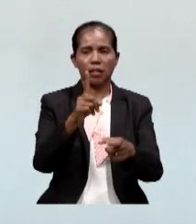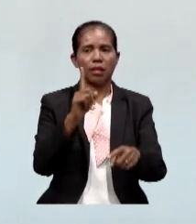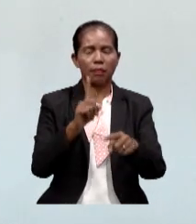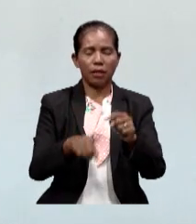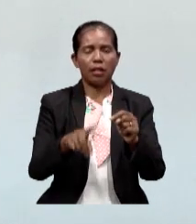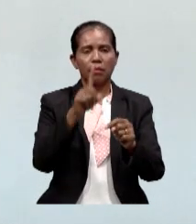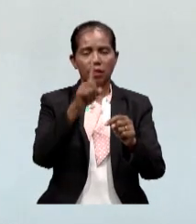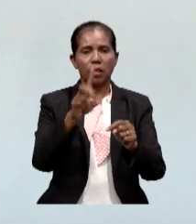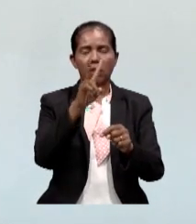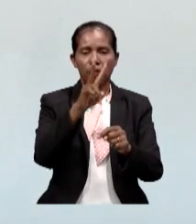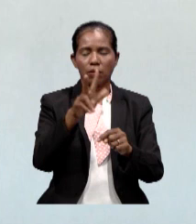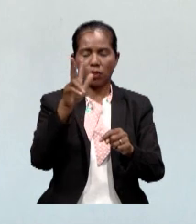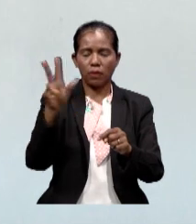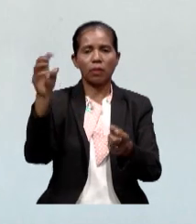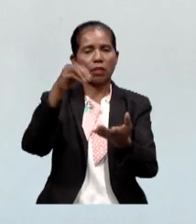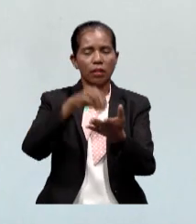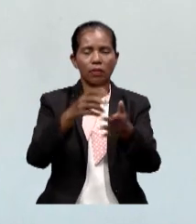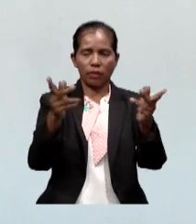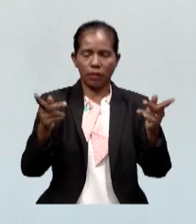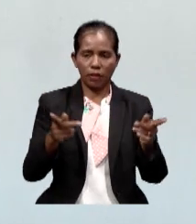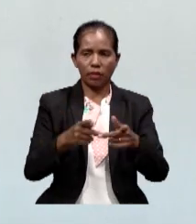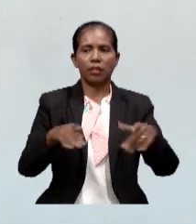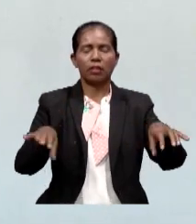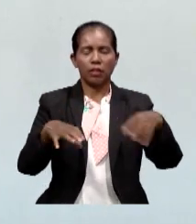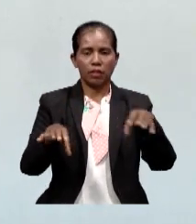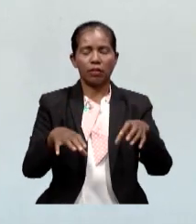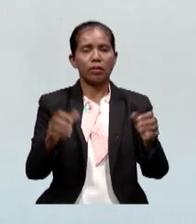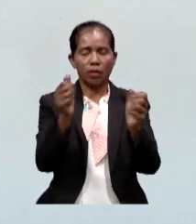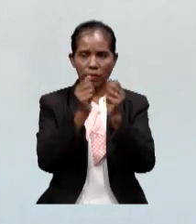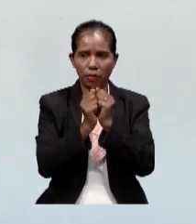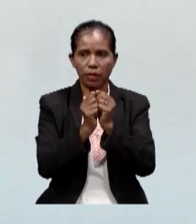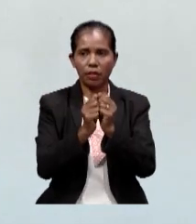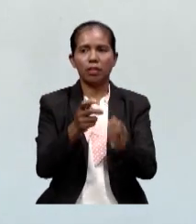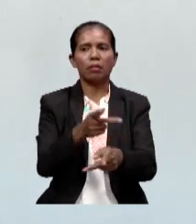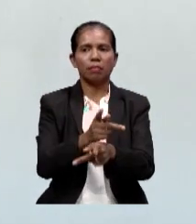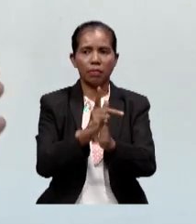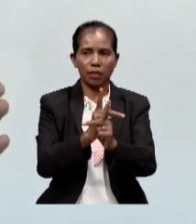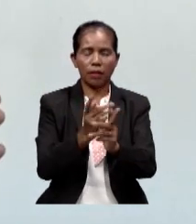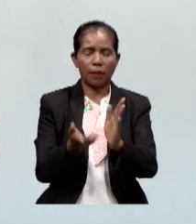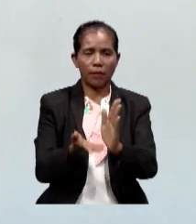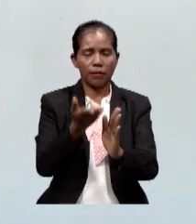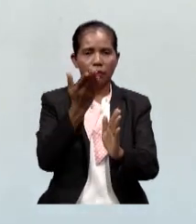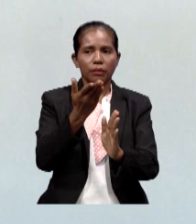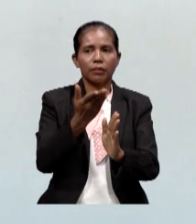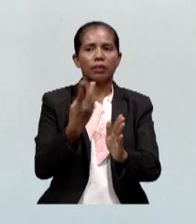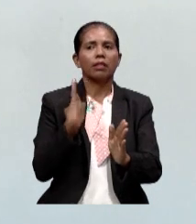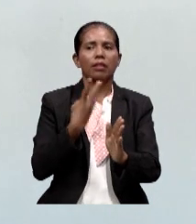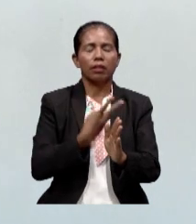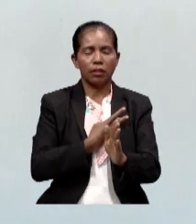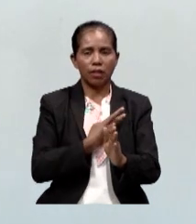em todo o investimento ida. Senhor vice-ministro Enela, credit suave nessa que tava castos, que bem está